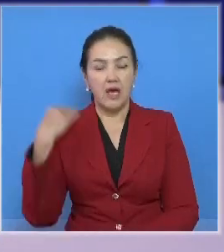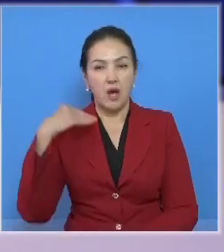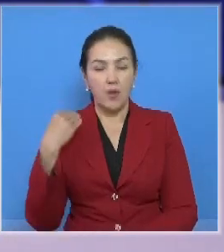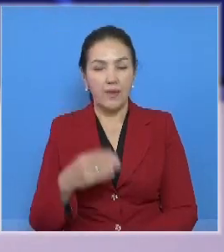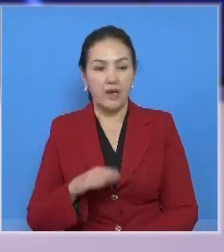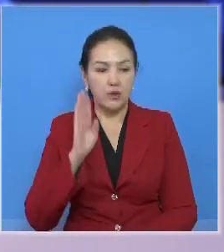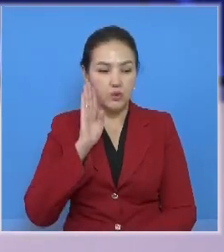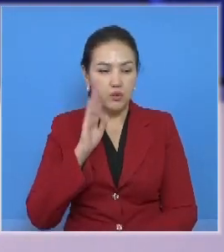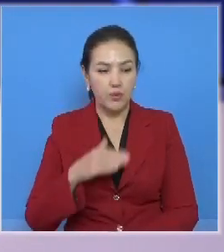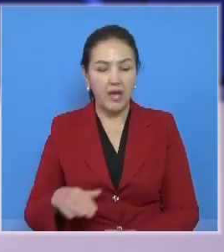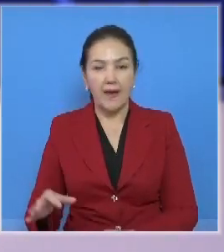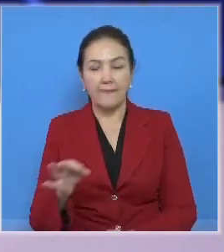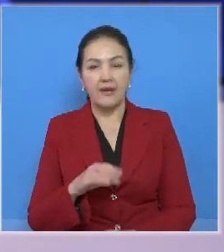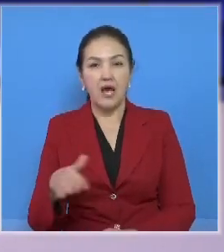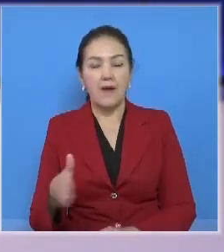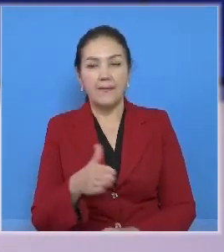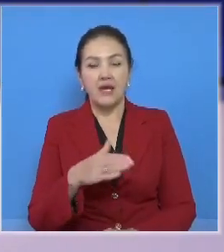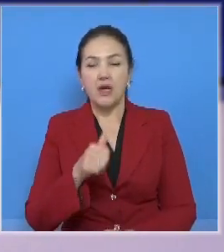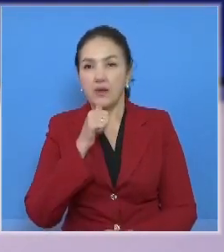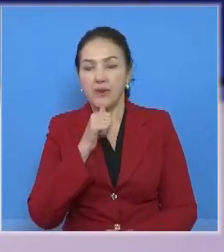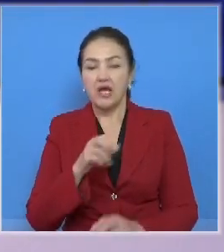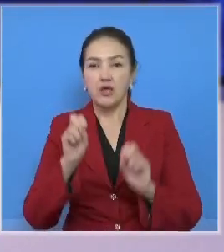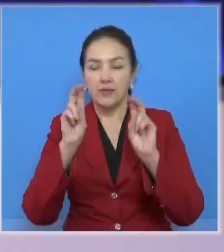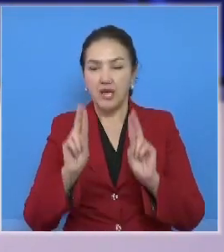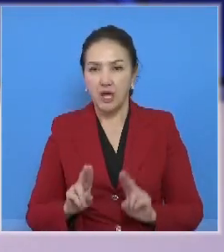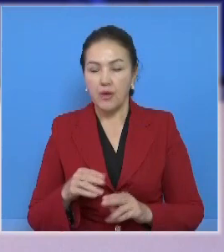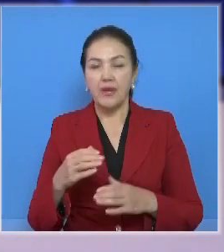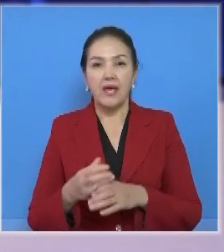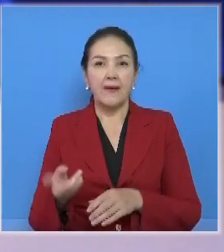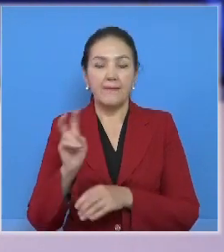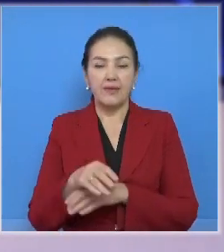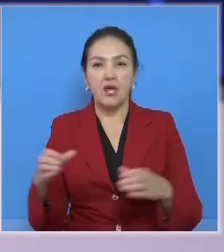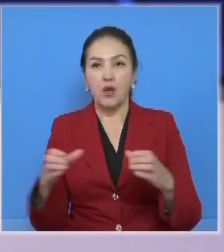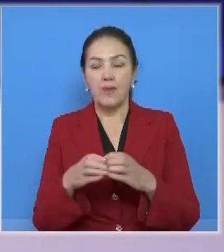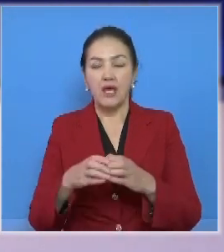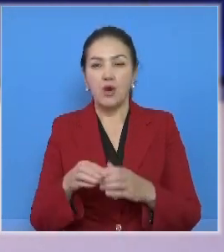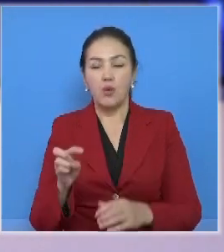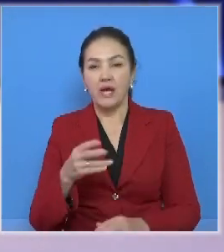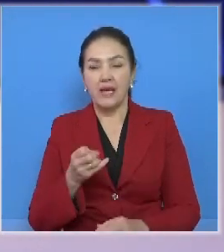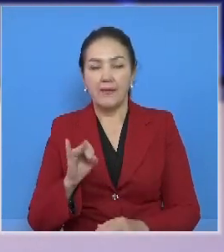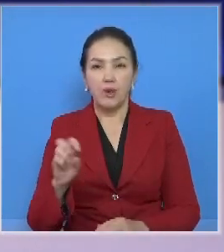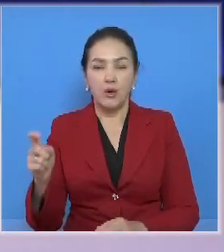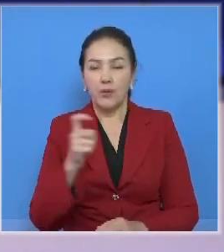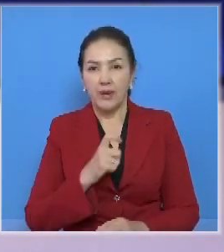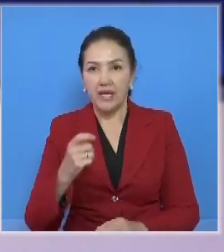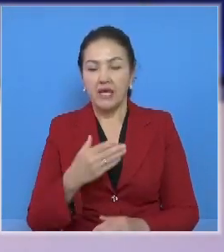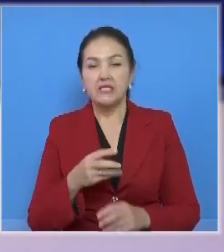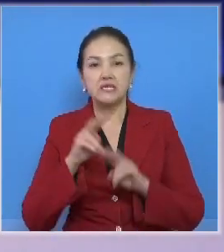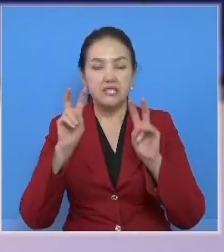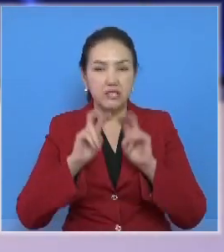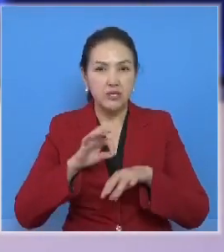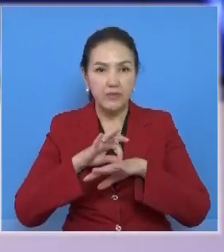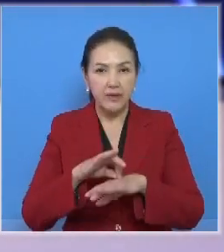Ақтөбедегі су айдындарын ондағы балық қорын зерттеу үшін арнайы экспедиция келді. Топ мүшелері ойыл, темір, хромтау аудандарында тексеру